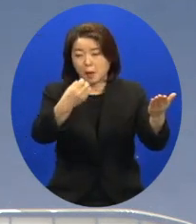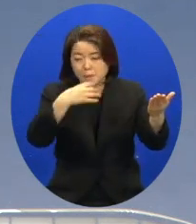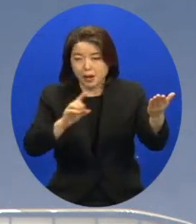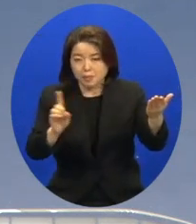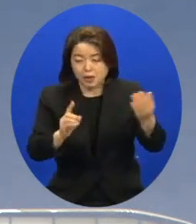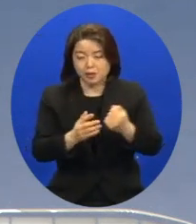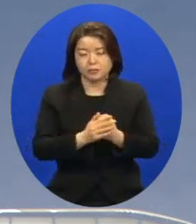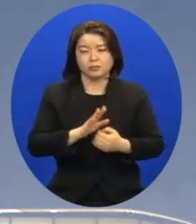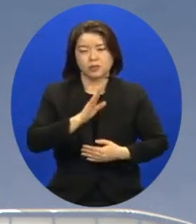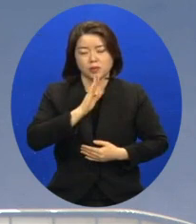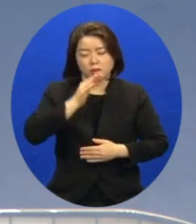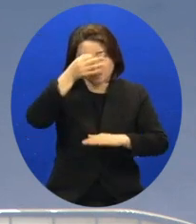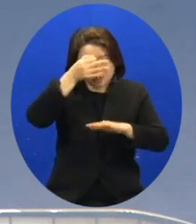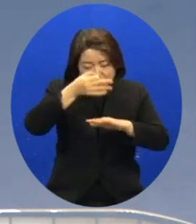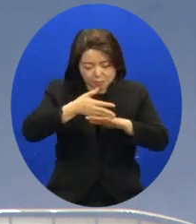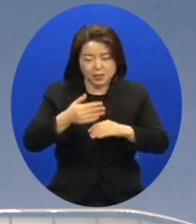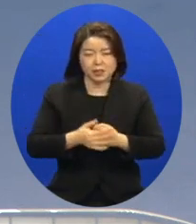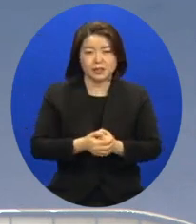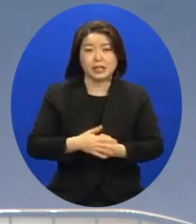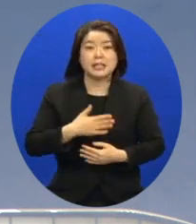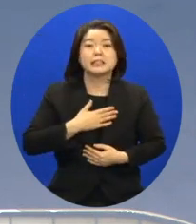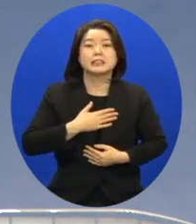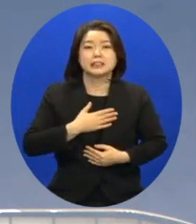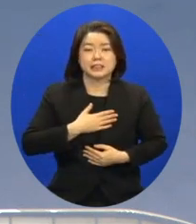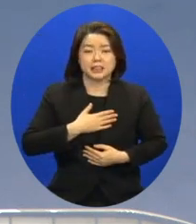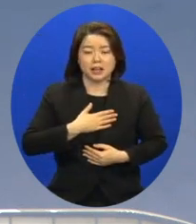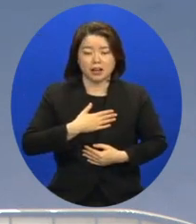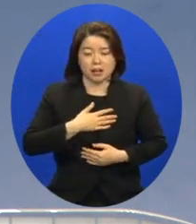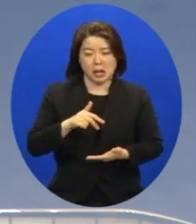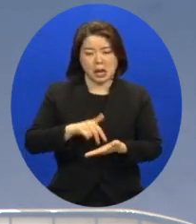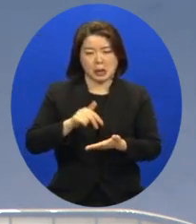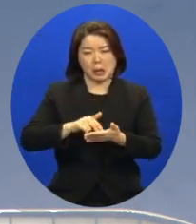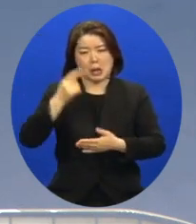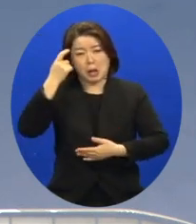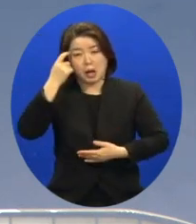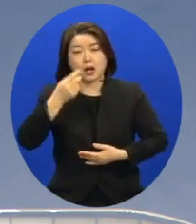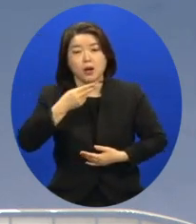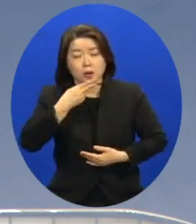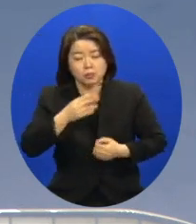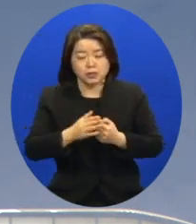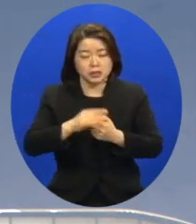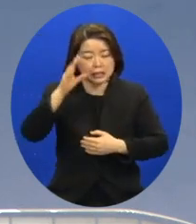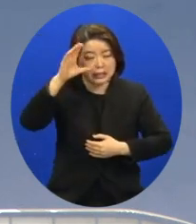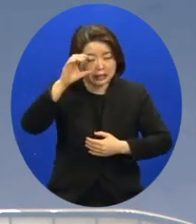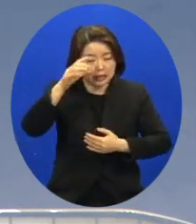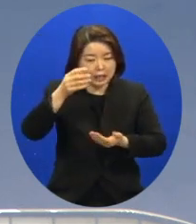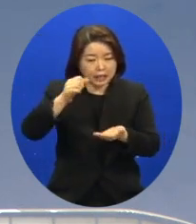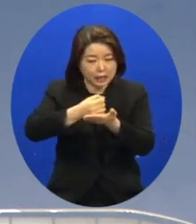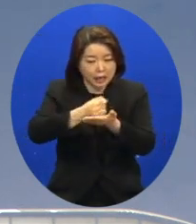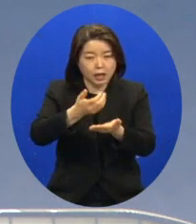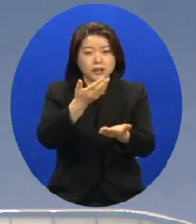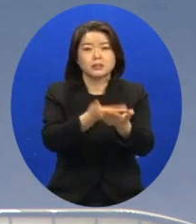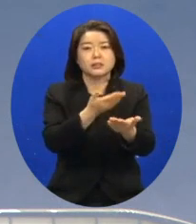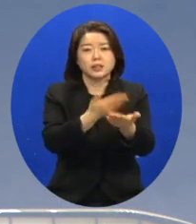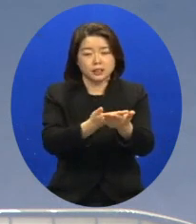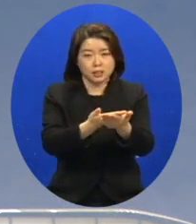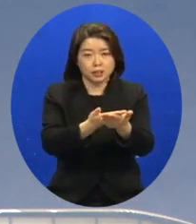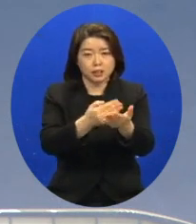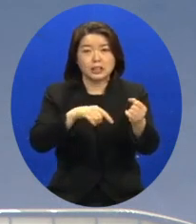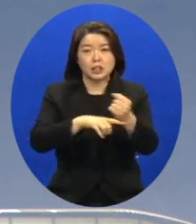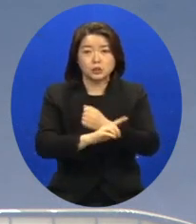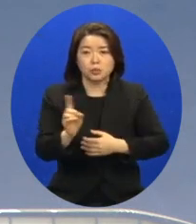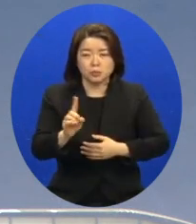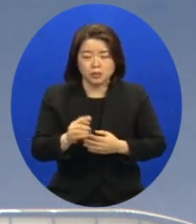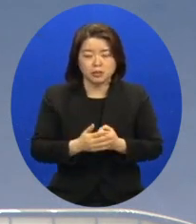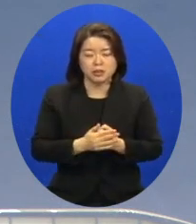너무 미안합니다. 제가 주제넘게 이런 계란 샐러드를 사달라고 요청한 것은